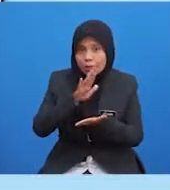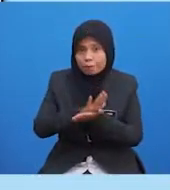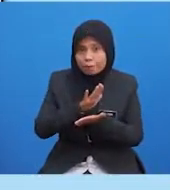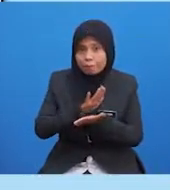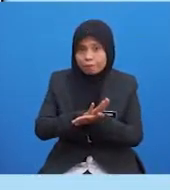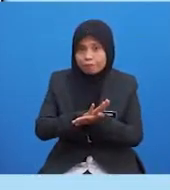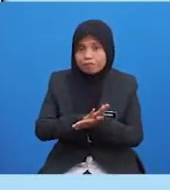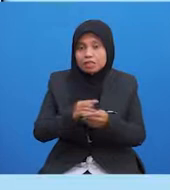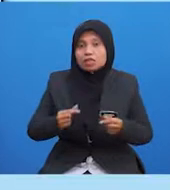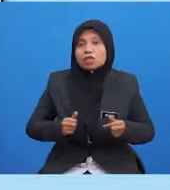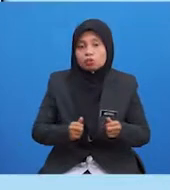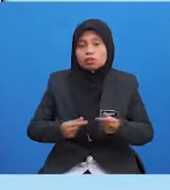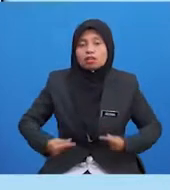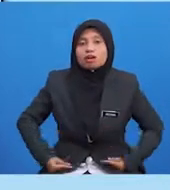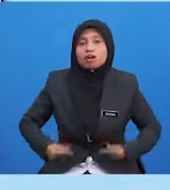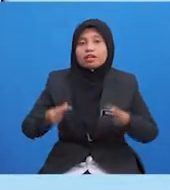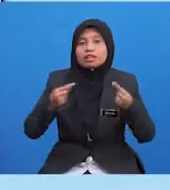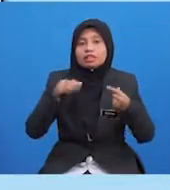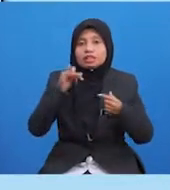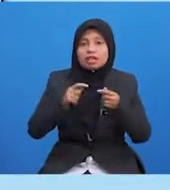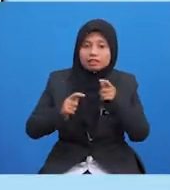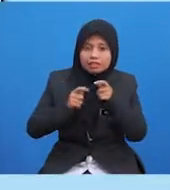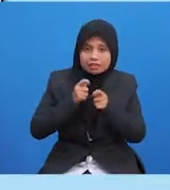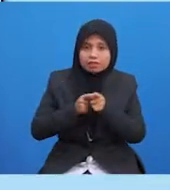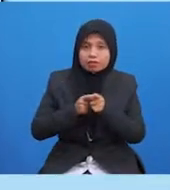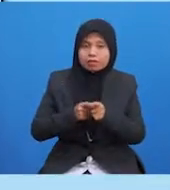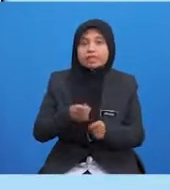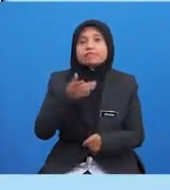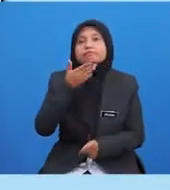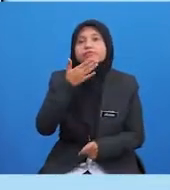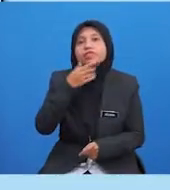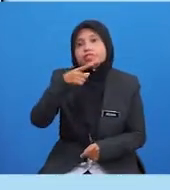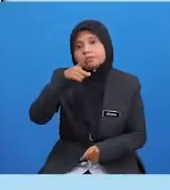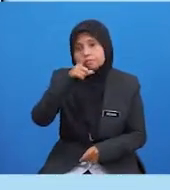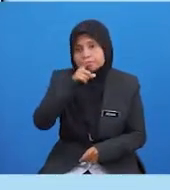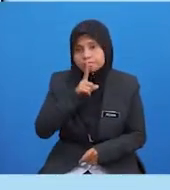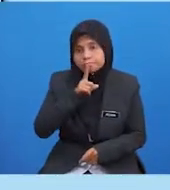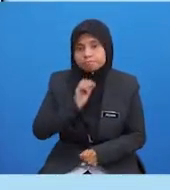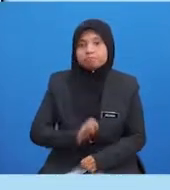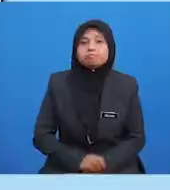mengikut gaya yang ditetapkan iaitu warna merah.